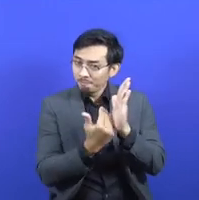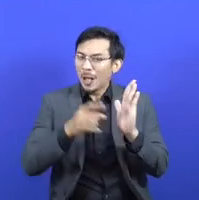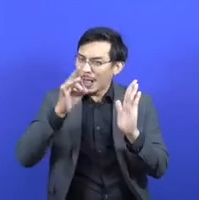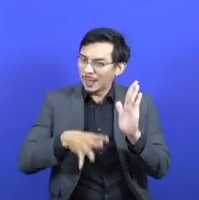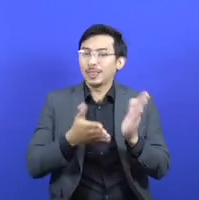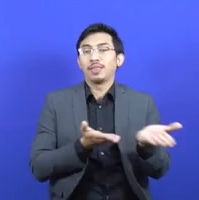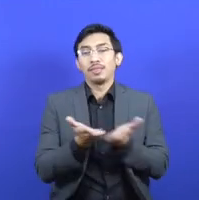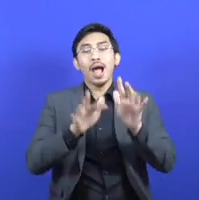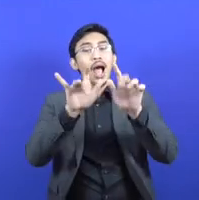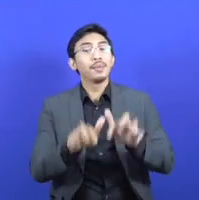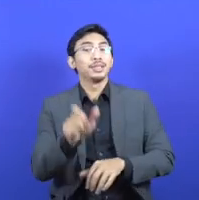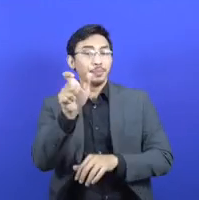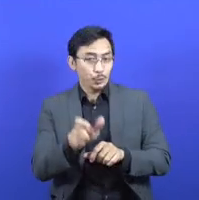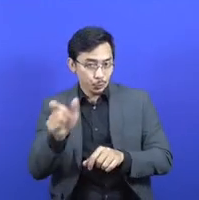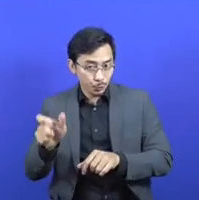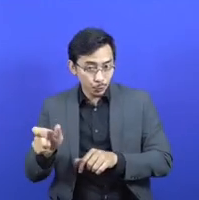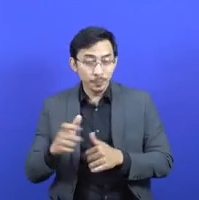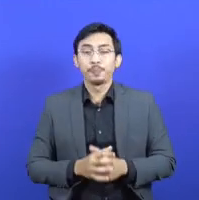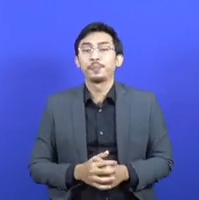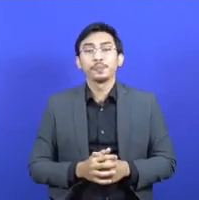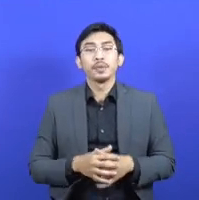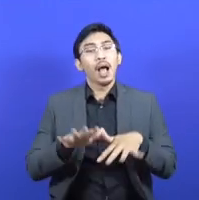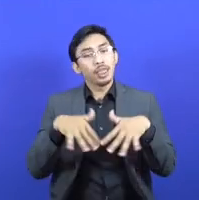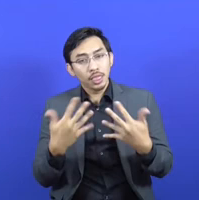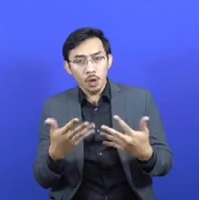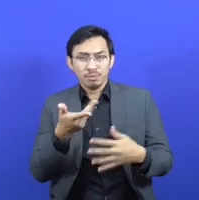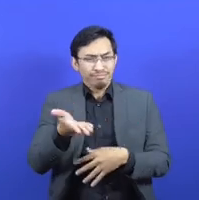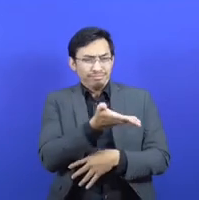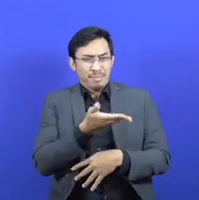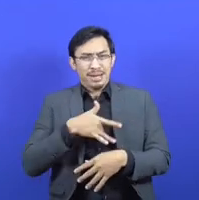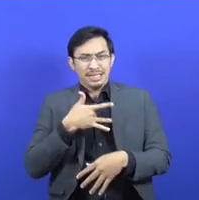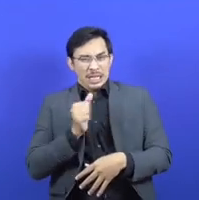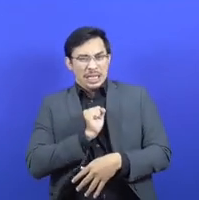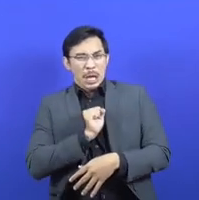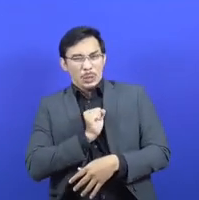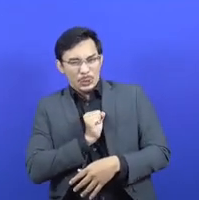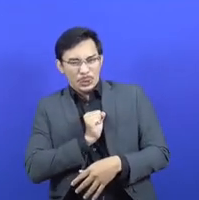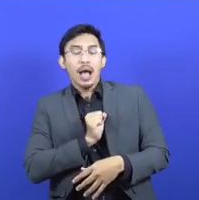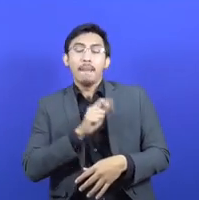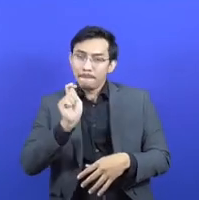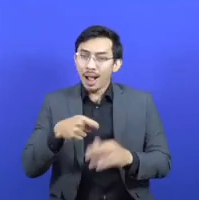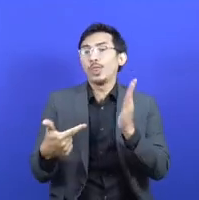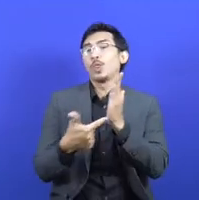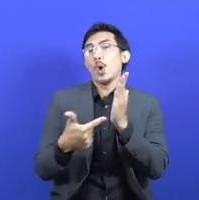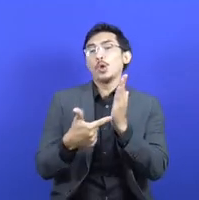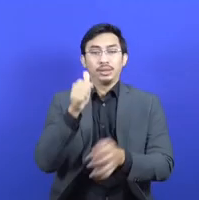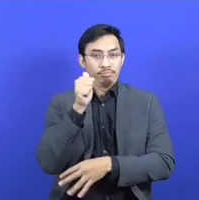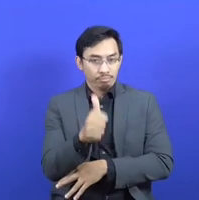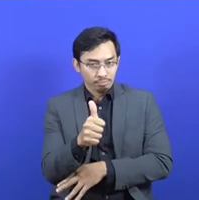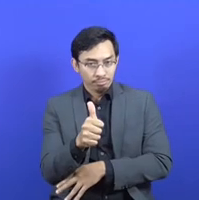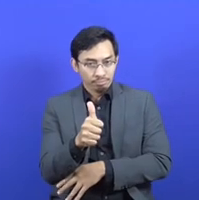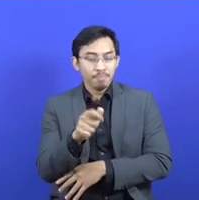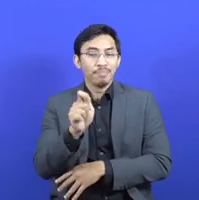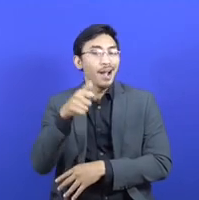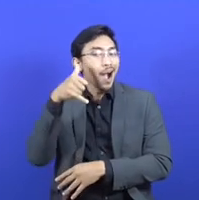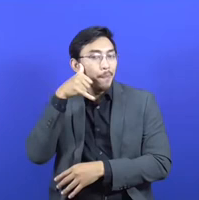prosedur yang ketat untuk pelayanan administrasi penduduk. Atau jika kalian merasa takut, bisa juga loh memanfaatkan